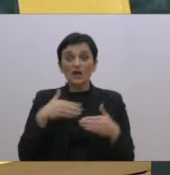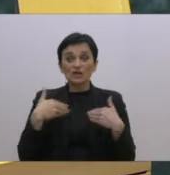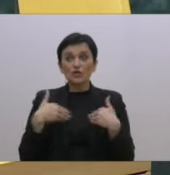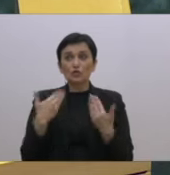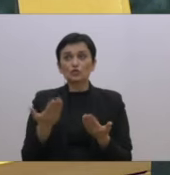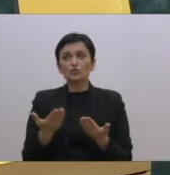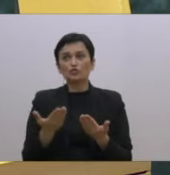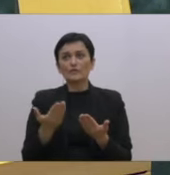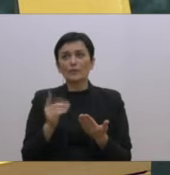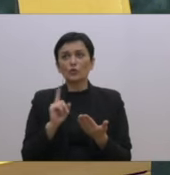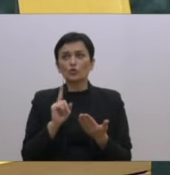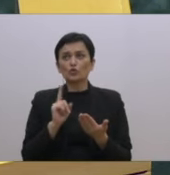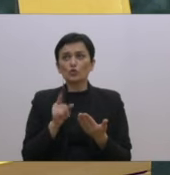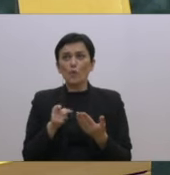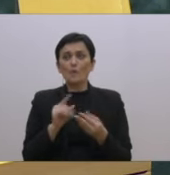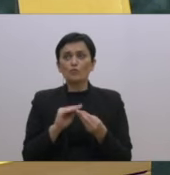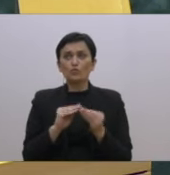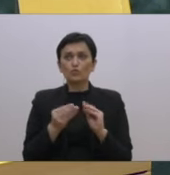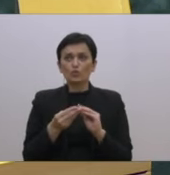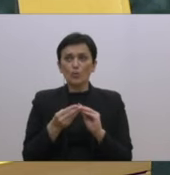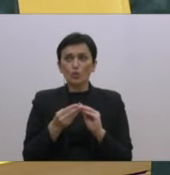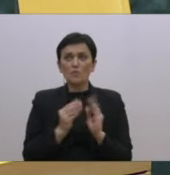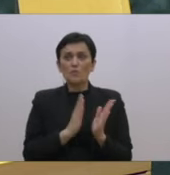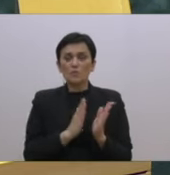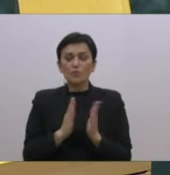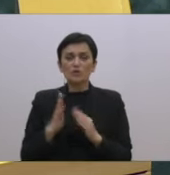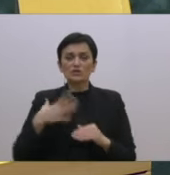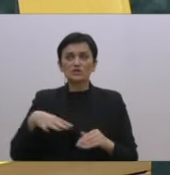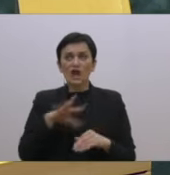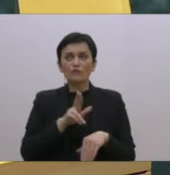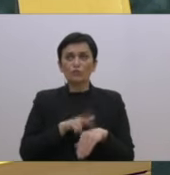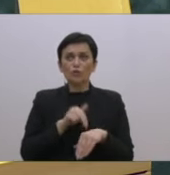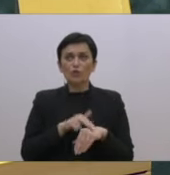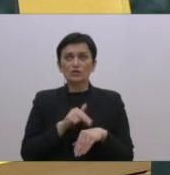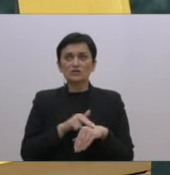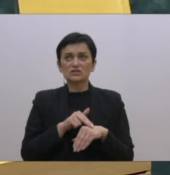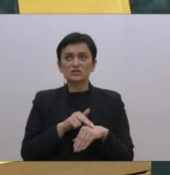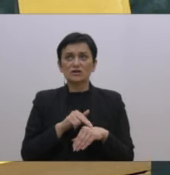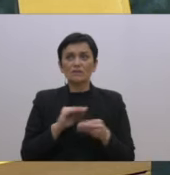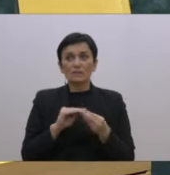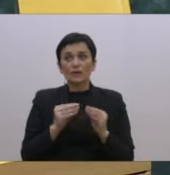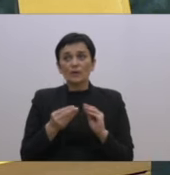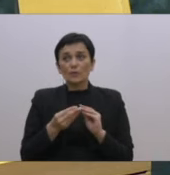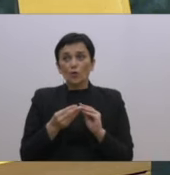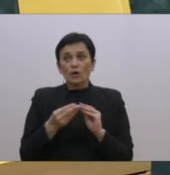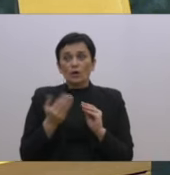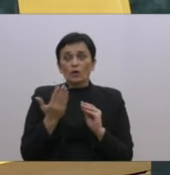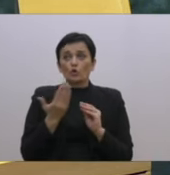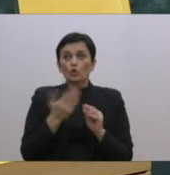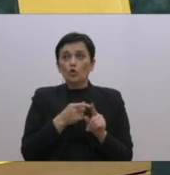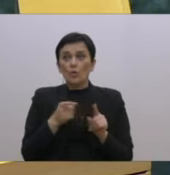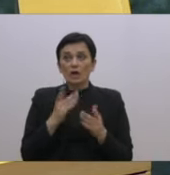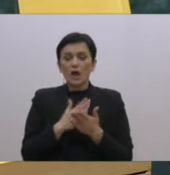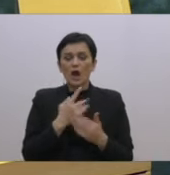გისურვებთ, რომ ეს პრობლემები მოეგვარებინოს საქართველოს პოლიციას. პრობლემები, რომელიც